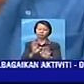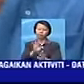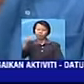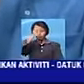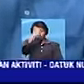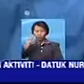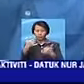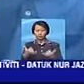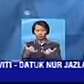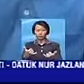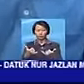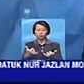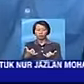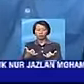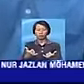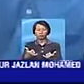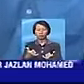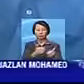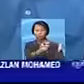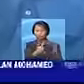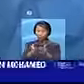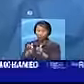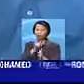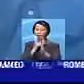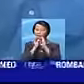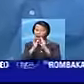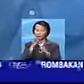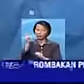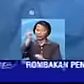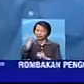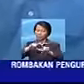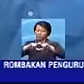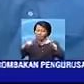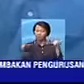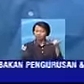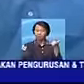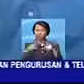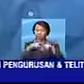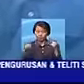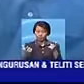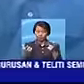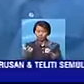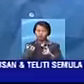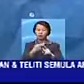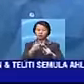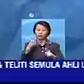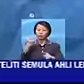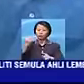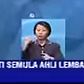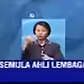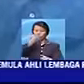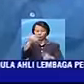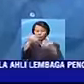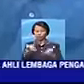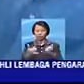sekarang macam apa penyelaras kata tadi berbeza dengan apa dulu sebab sekarang makanan